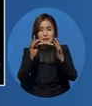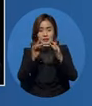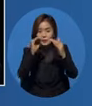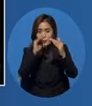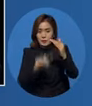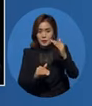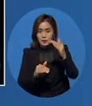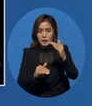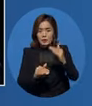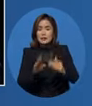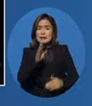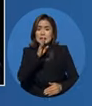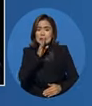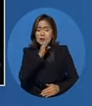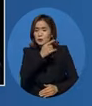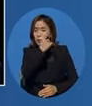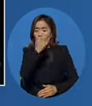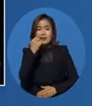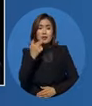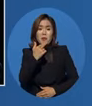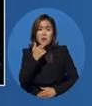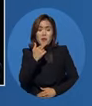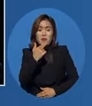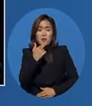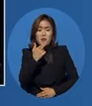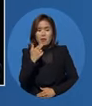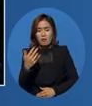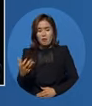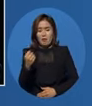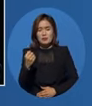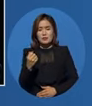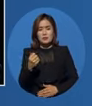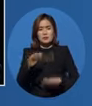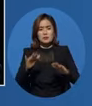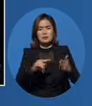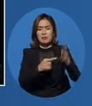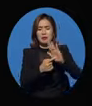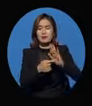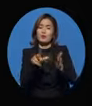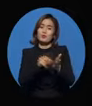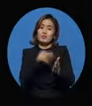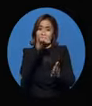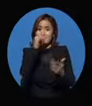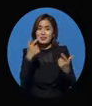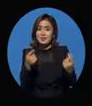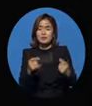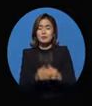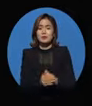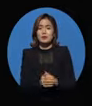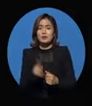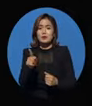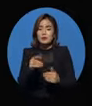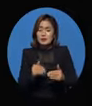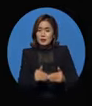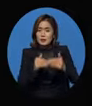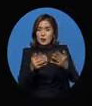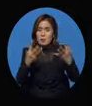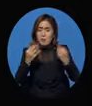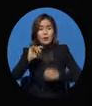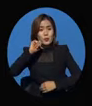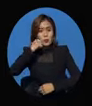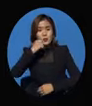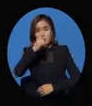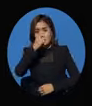검증되지 않은 이야기를 공식 토론 해서 이걸 셋이 한 것은 썩 설치한 터 보여지구요 이 진행 과정이 수 많은 어려움이